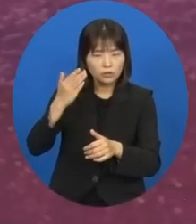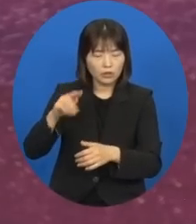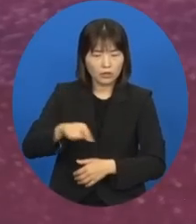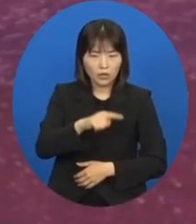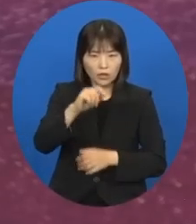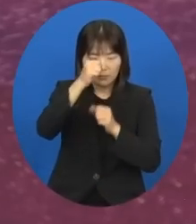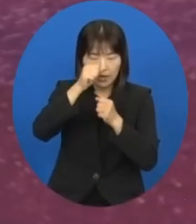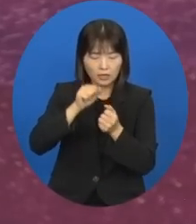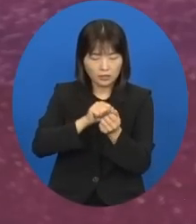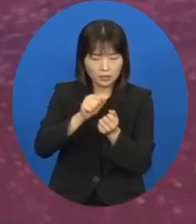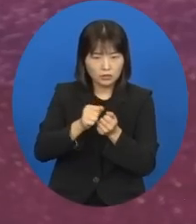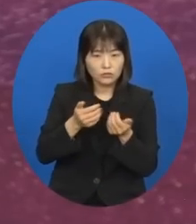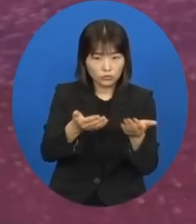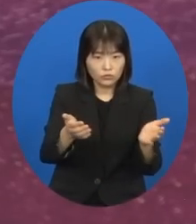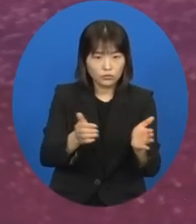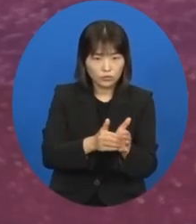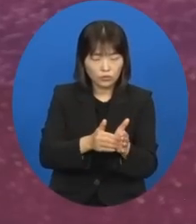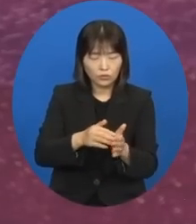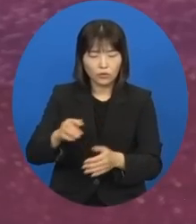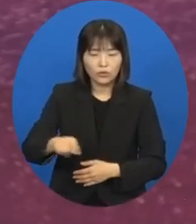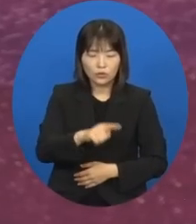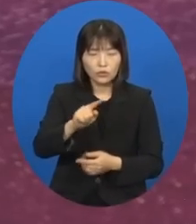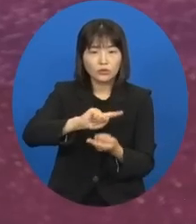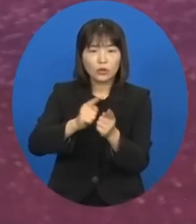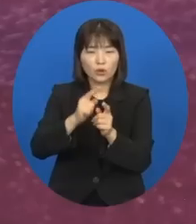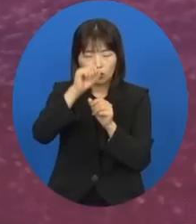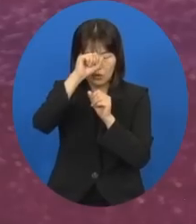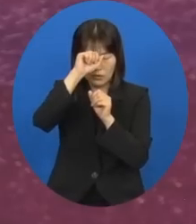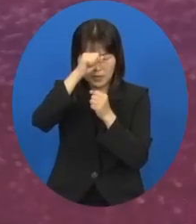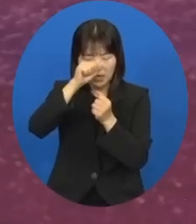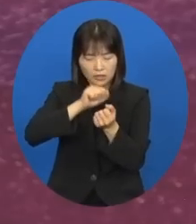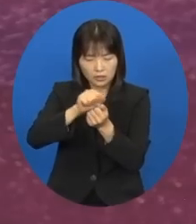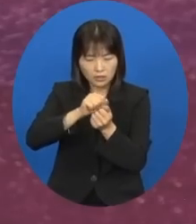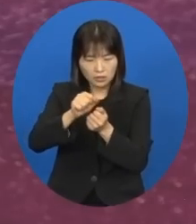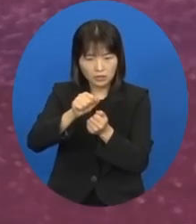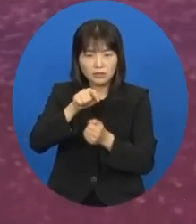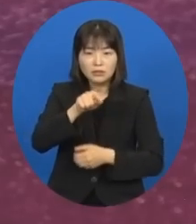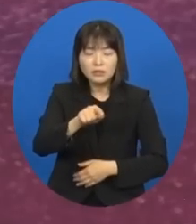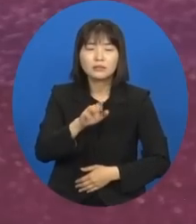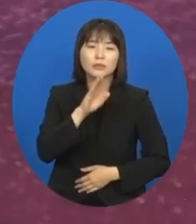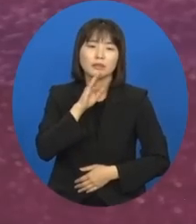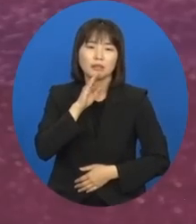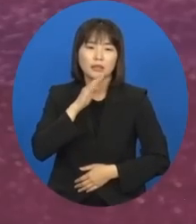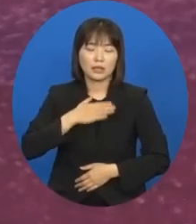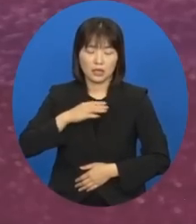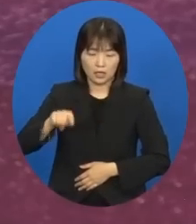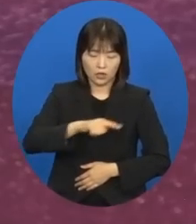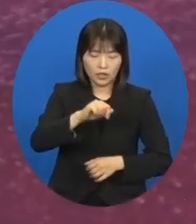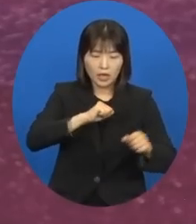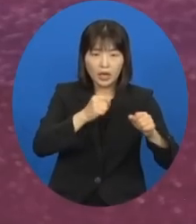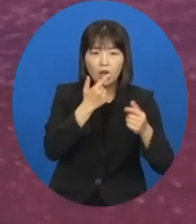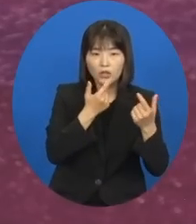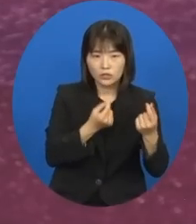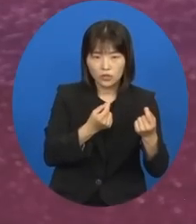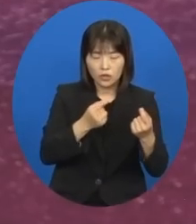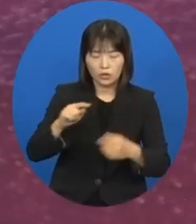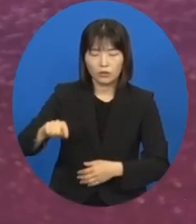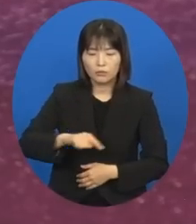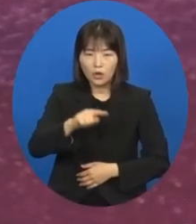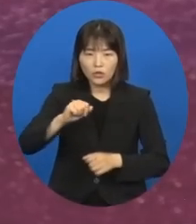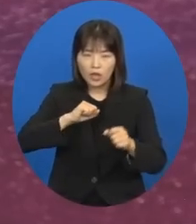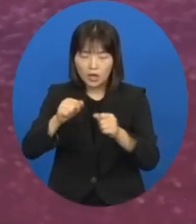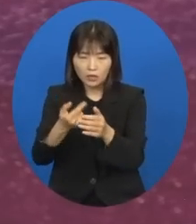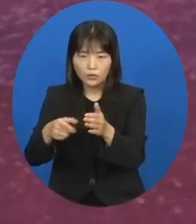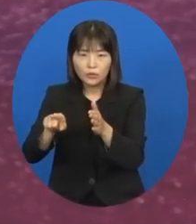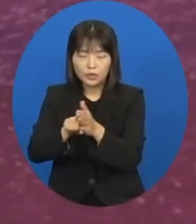너희 발을 씻었으니 너희도 서로 발을 씻어 주는 것이 옳으니라 내가 너희에게 행한 것 같이 너희도 행하게